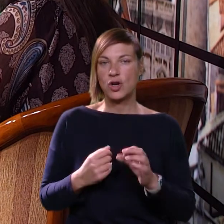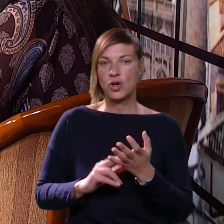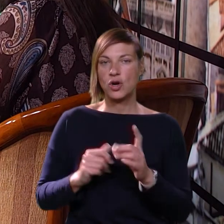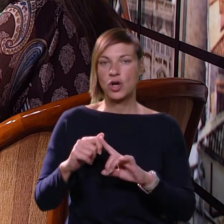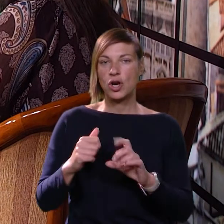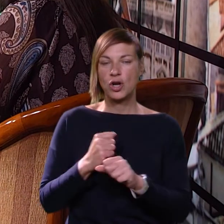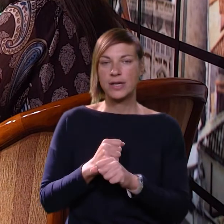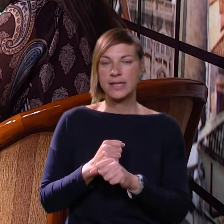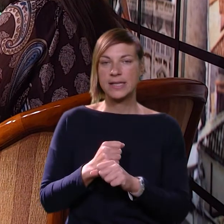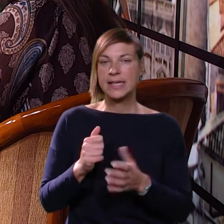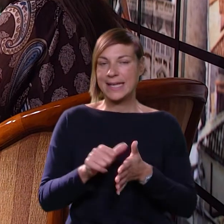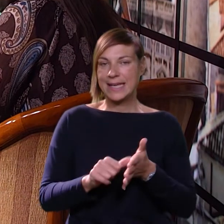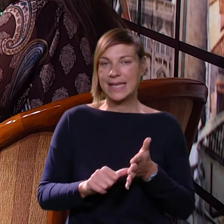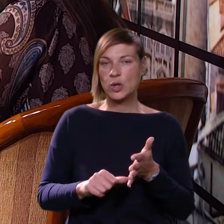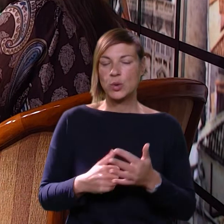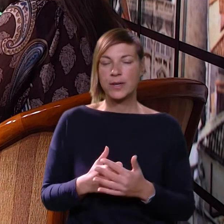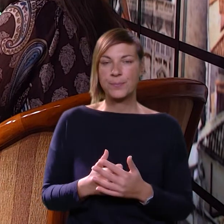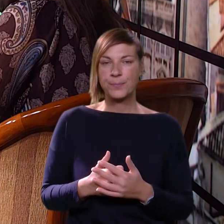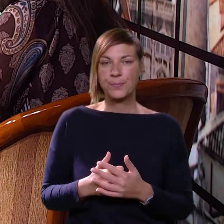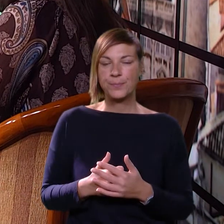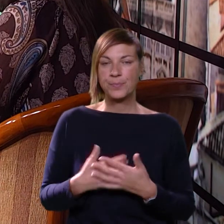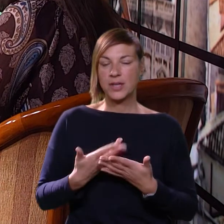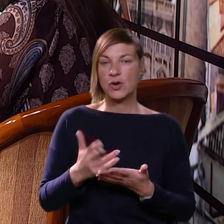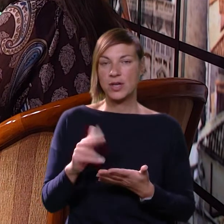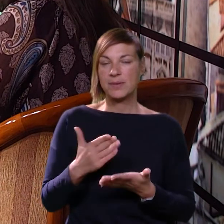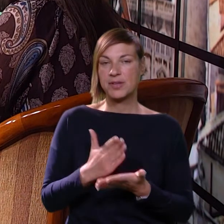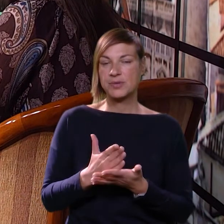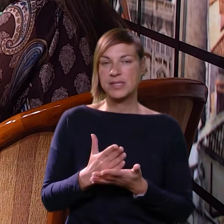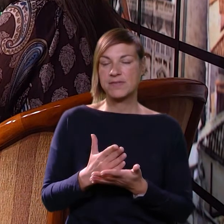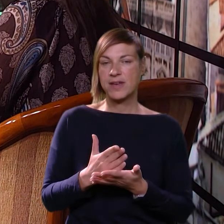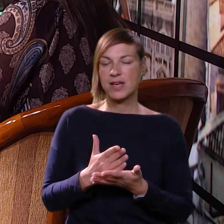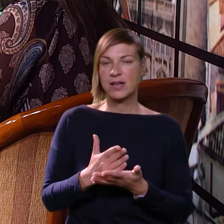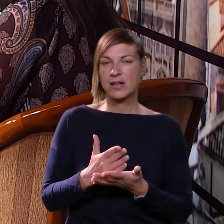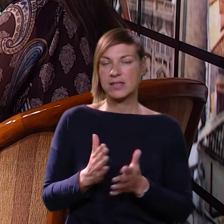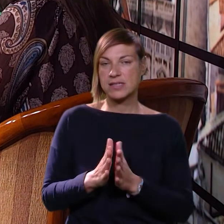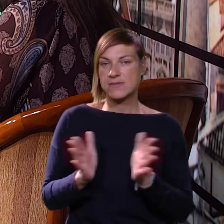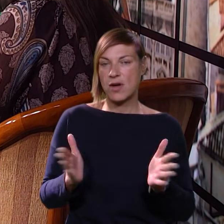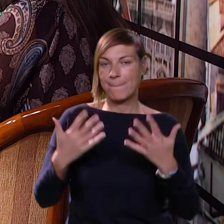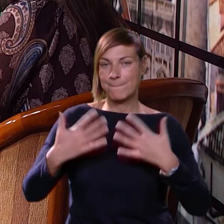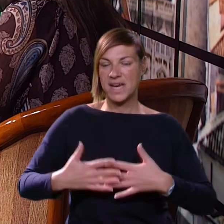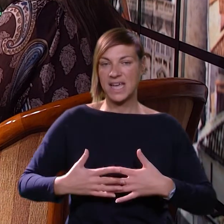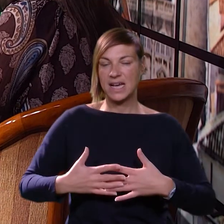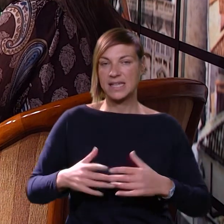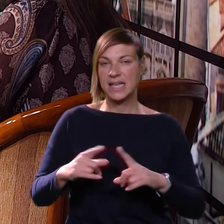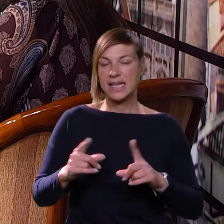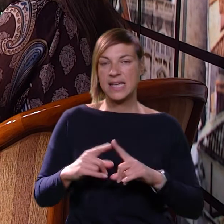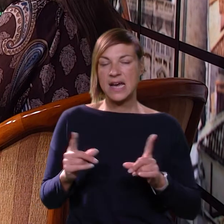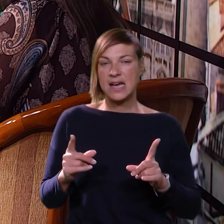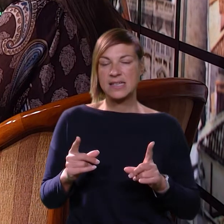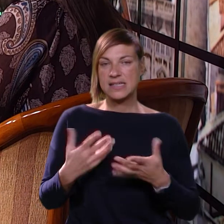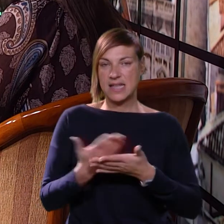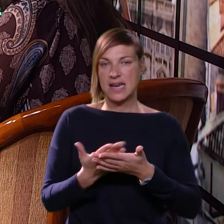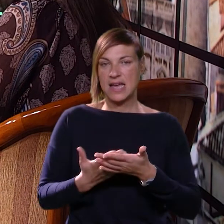je onkolog i kirurg. Oni imaju svako svoje ove preglede i